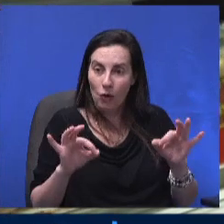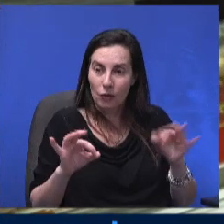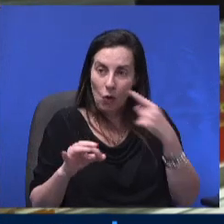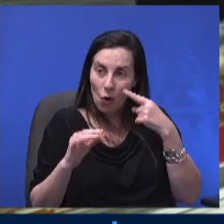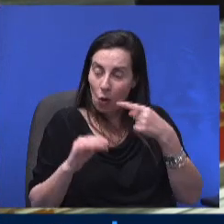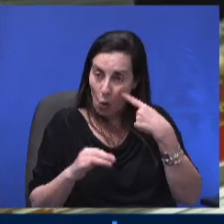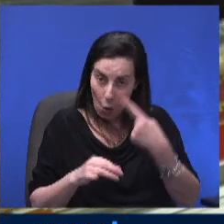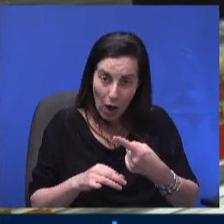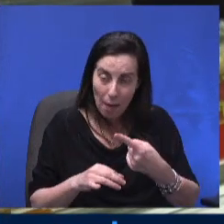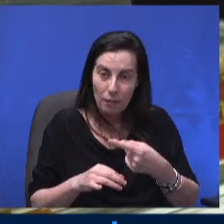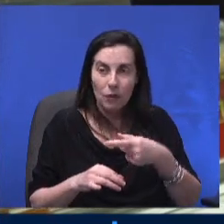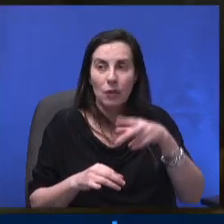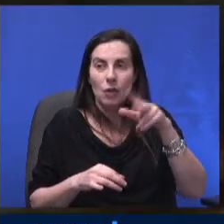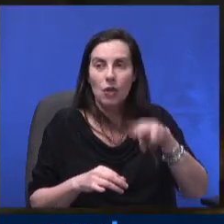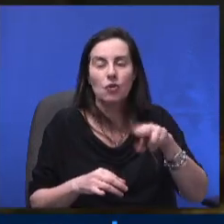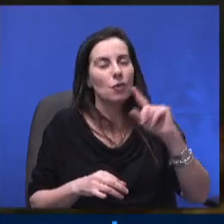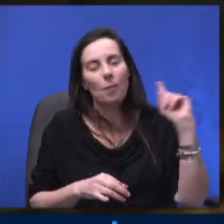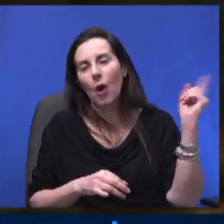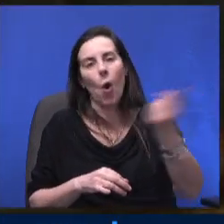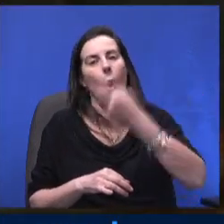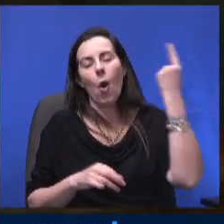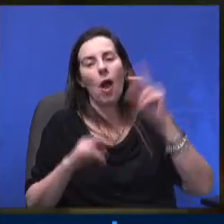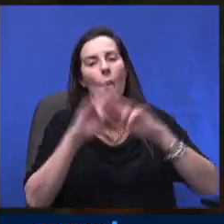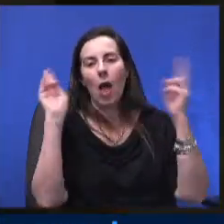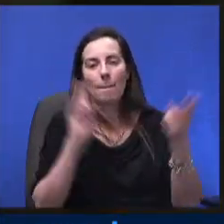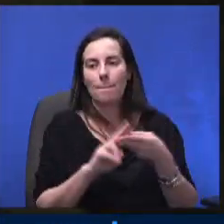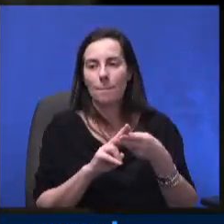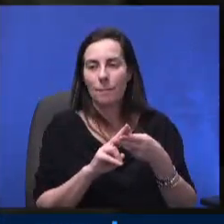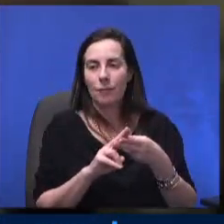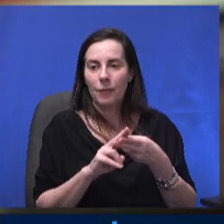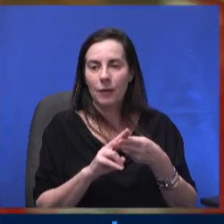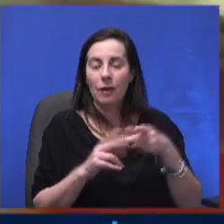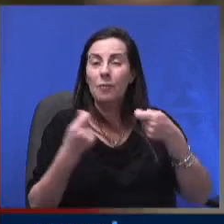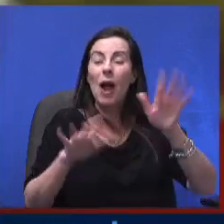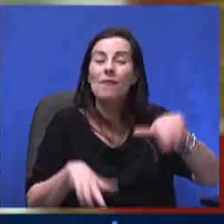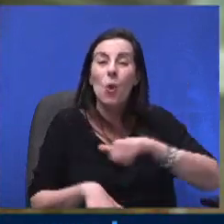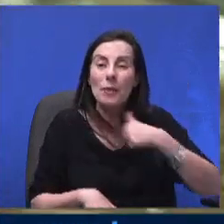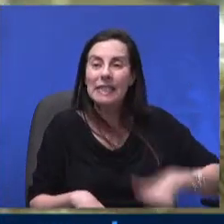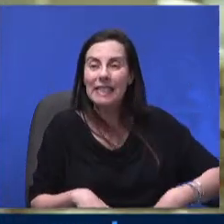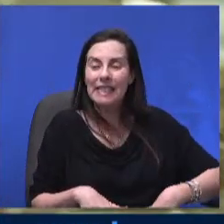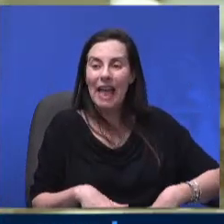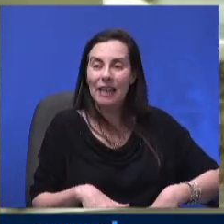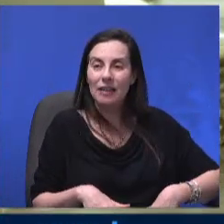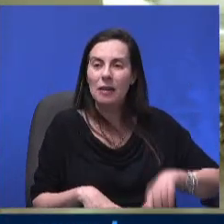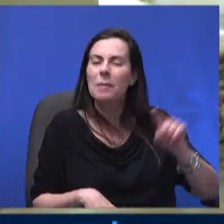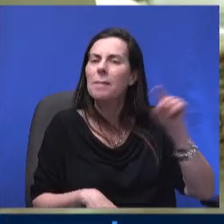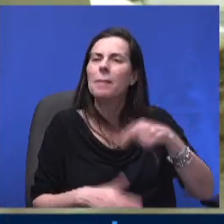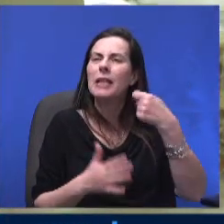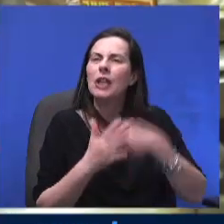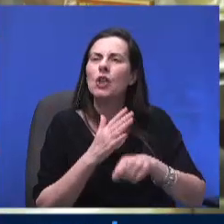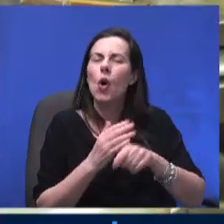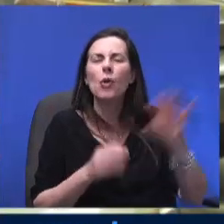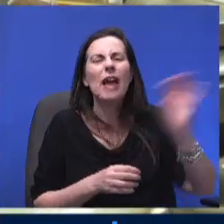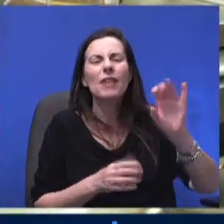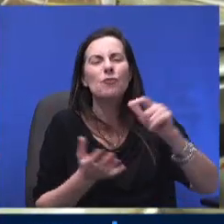אותה נמצאת בכל רחבי העולם. האמבה שלנו מחירת אפילו בסין. מי באים לקנות תבלינים